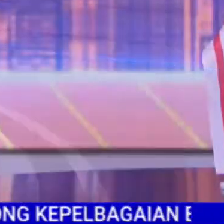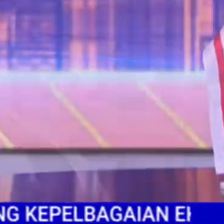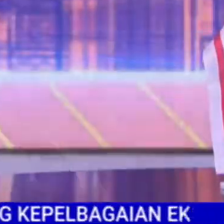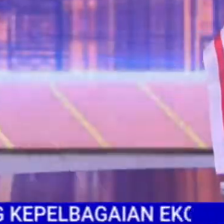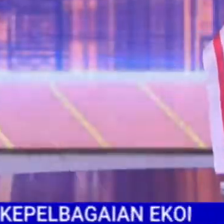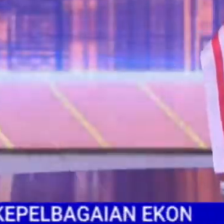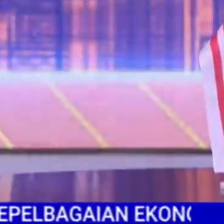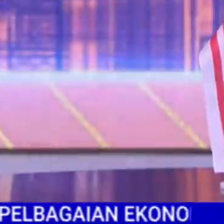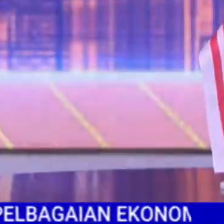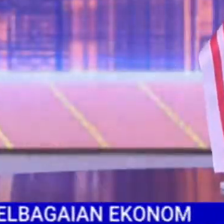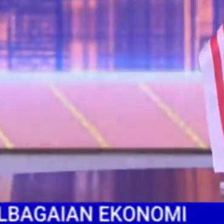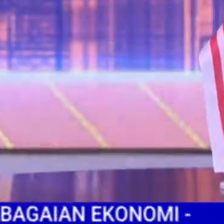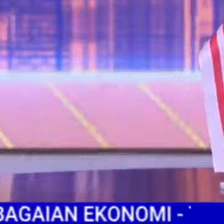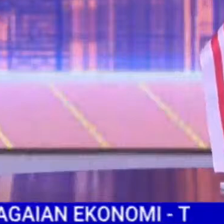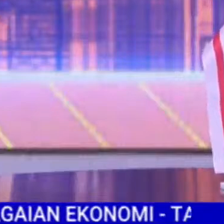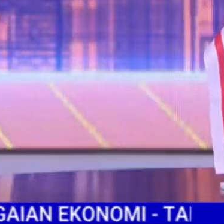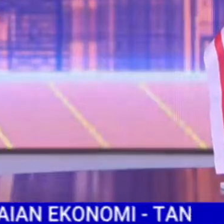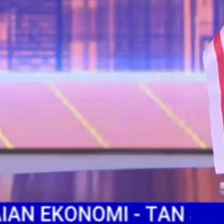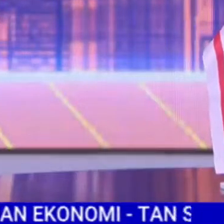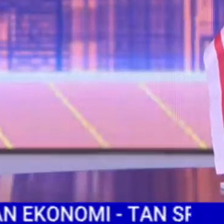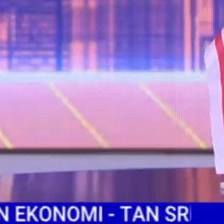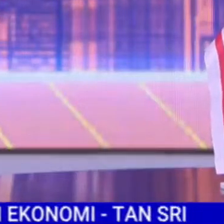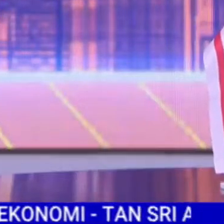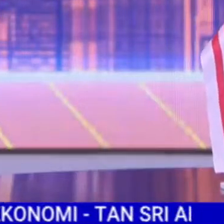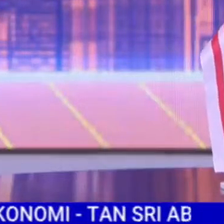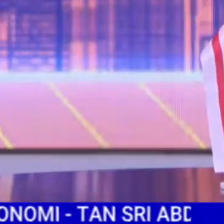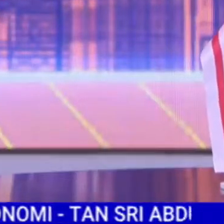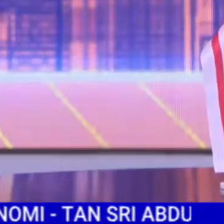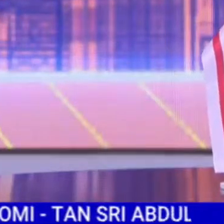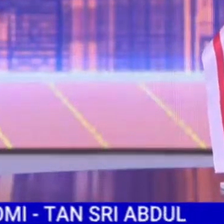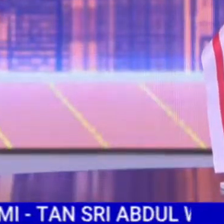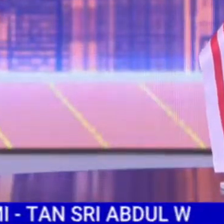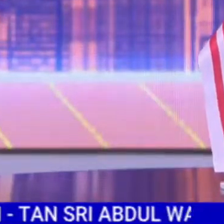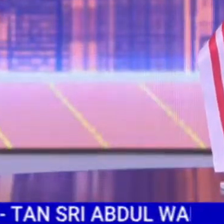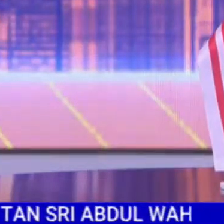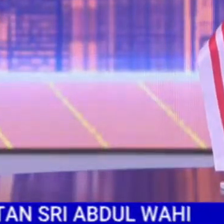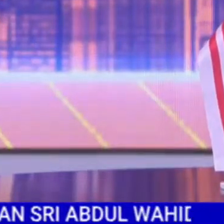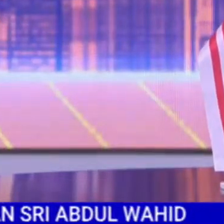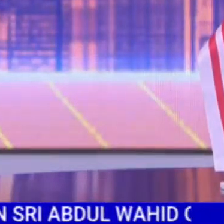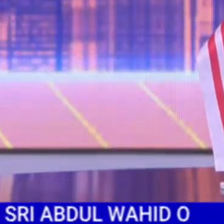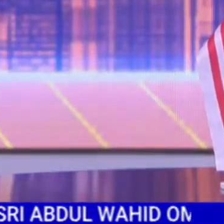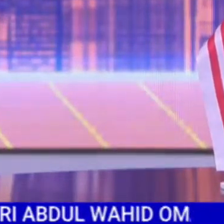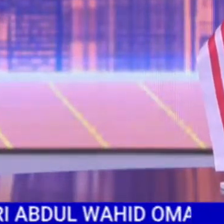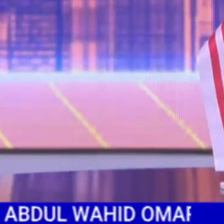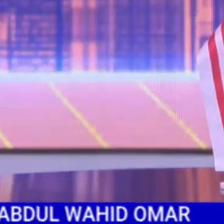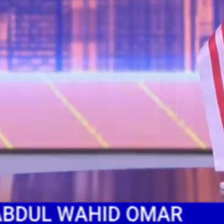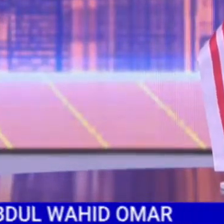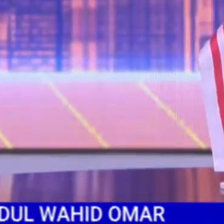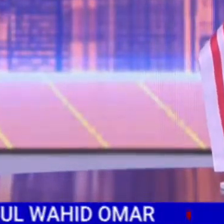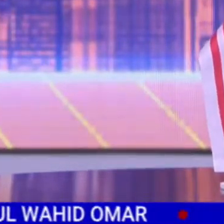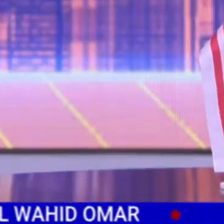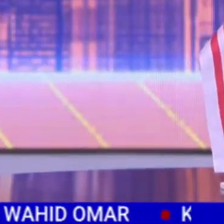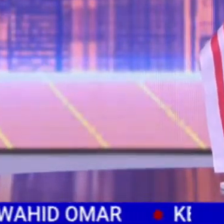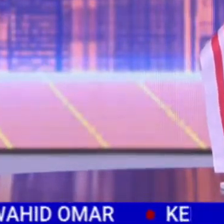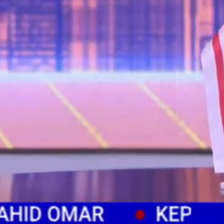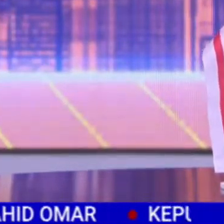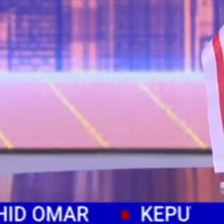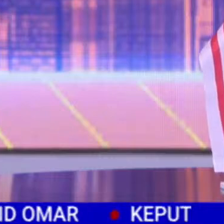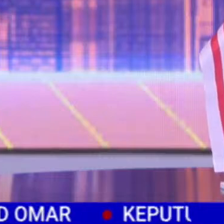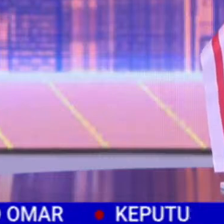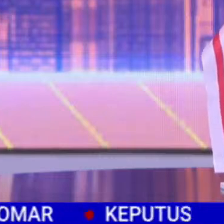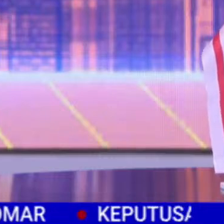Baiklah, Lintas Langsung Melaka petang ini ada perkongsian mengenai persiapan sambutan Hari Malaysia 2022. Terus